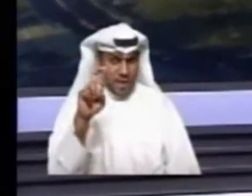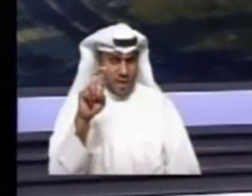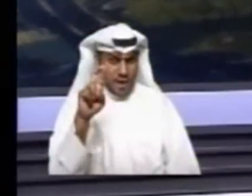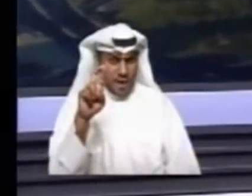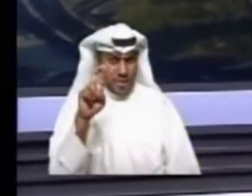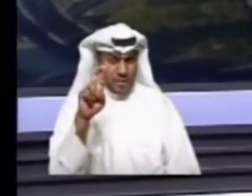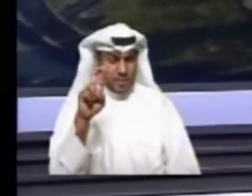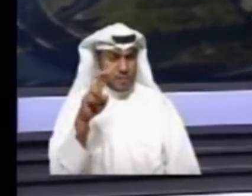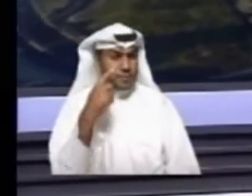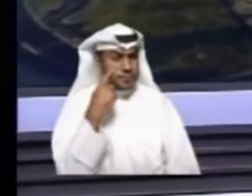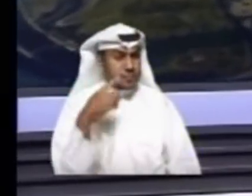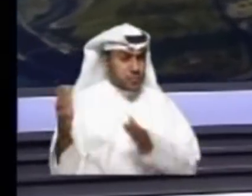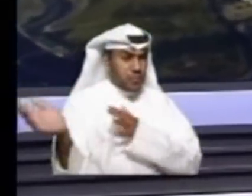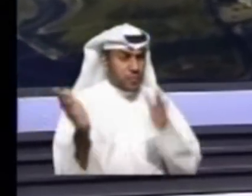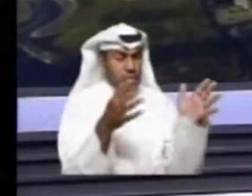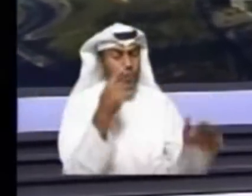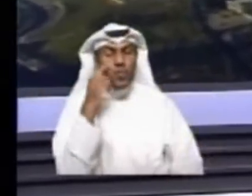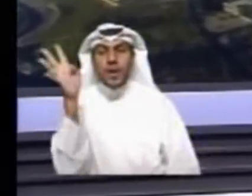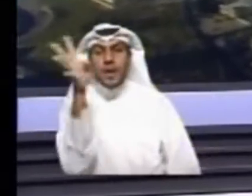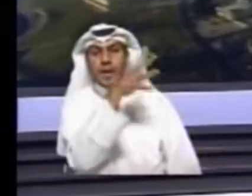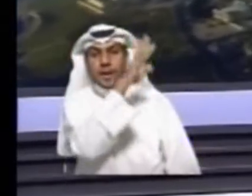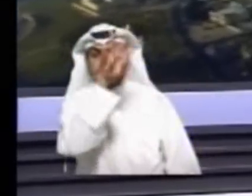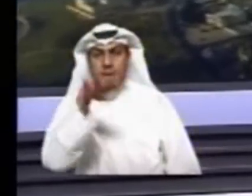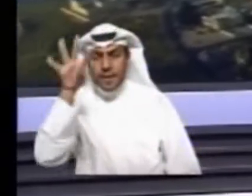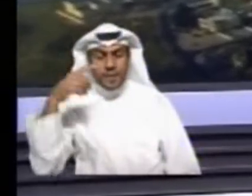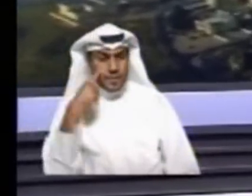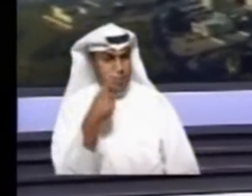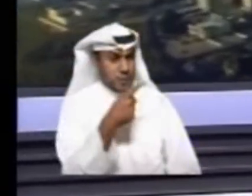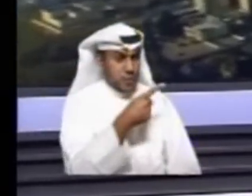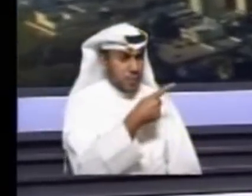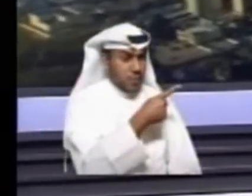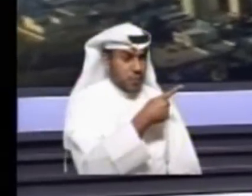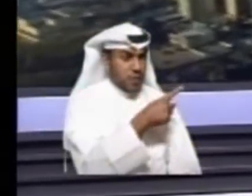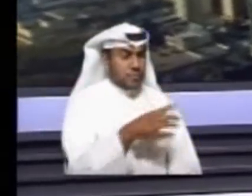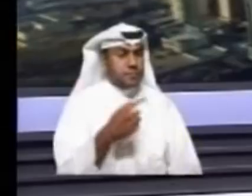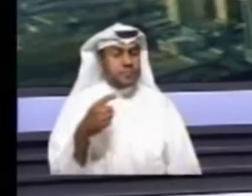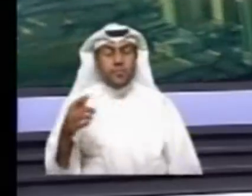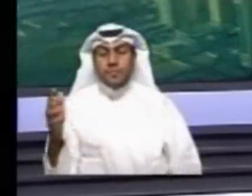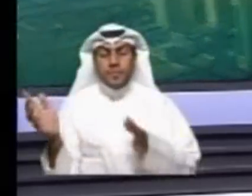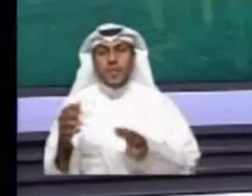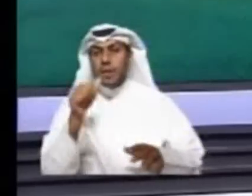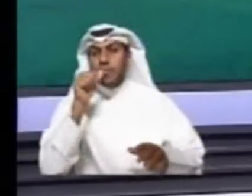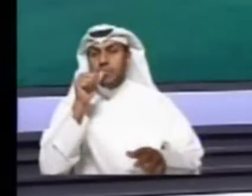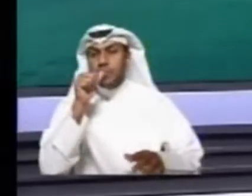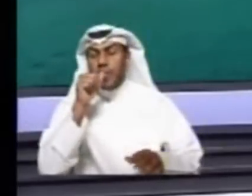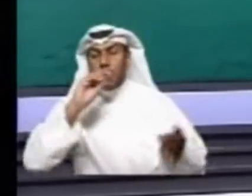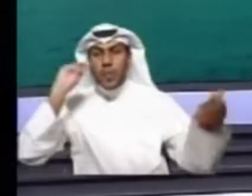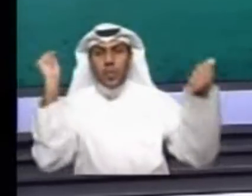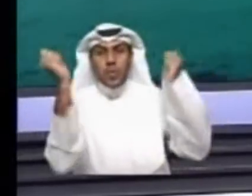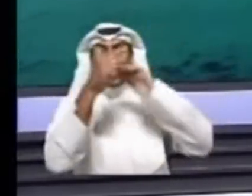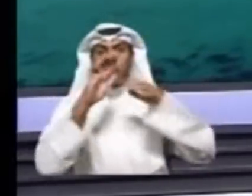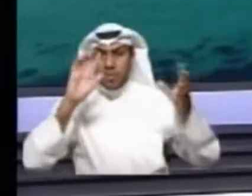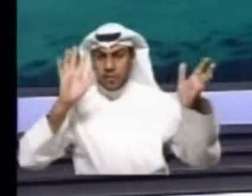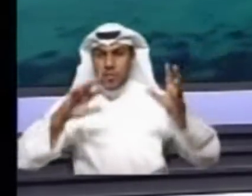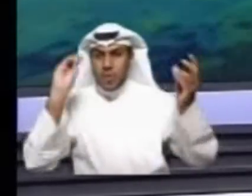وقد تصل سرعه ايضا هبات الهواء في ما بين ال 20 الى 55 ك في الساعه وايضا هناك فرص لبعض الغبار المثار على